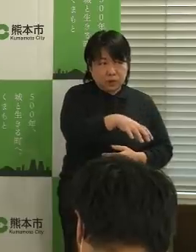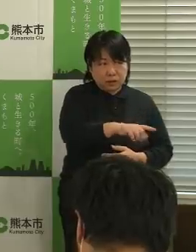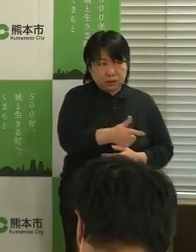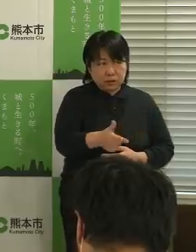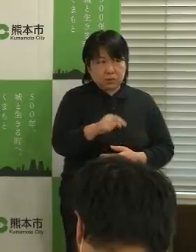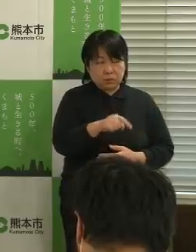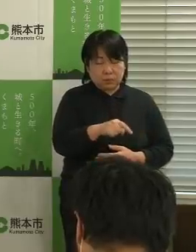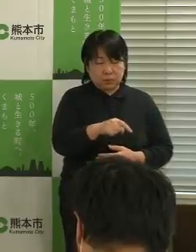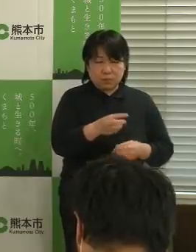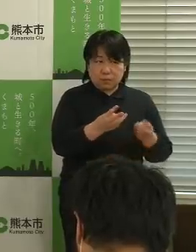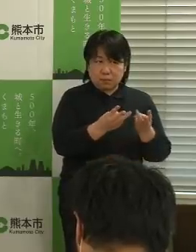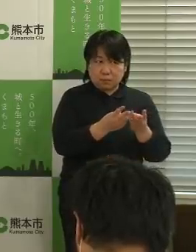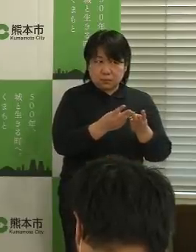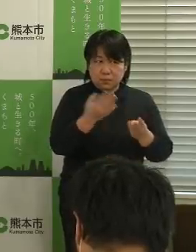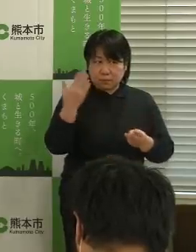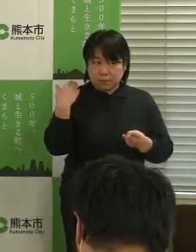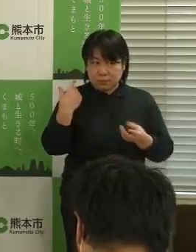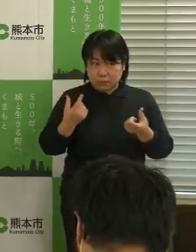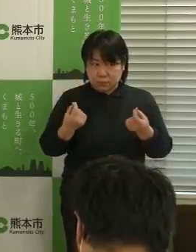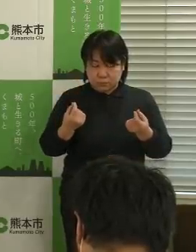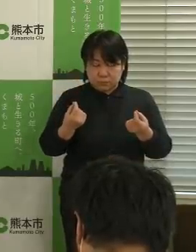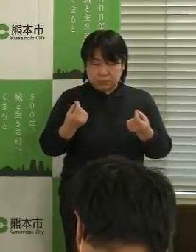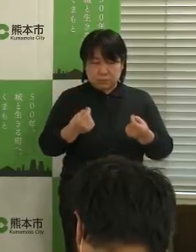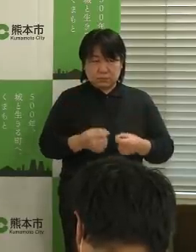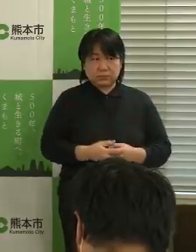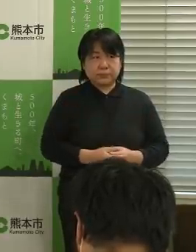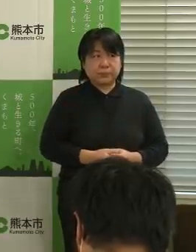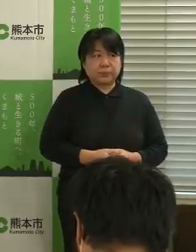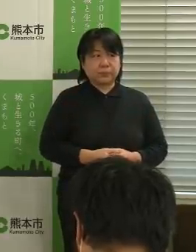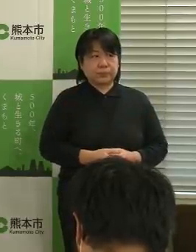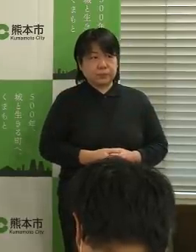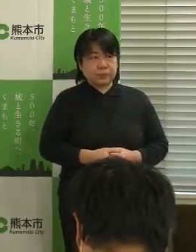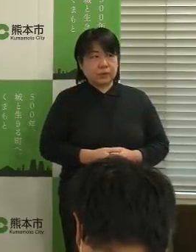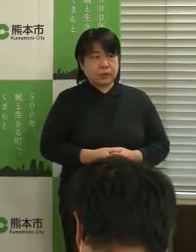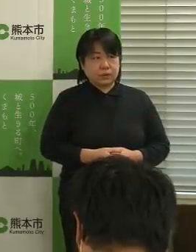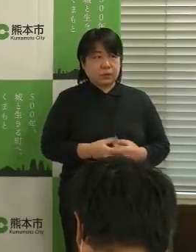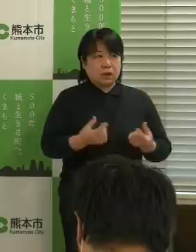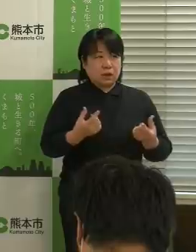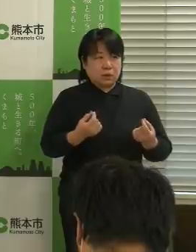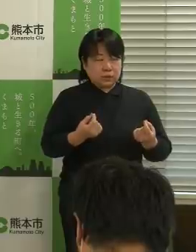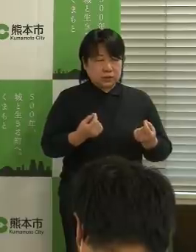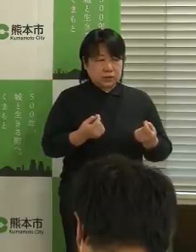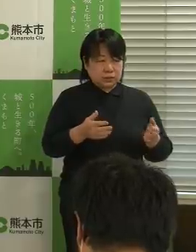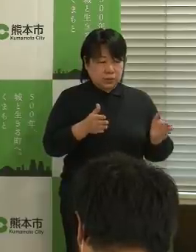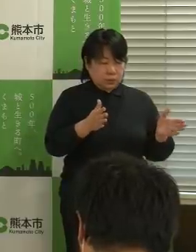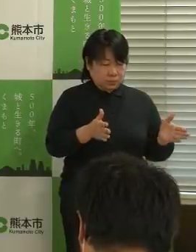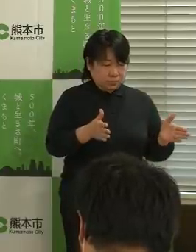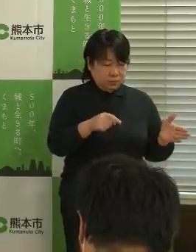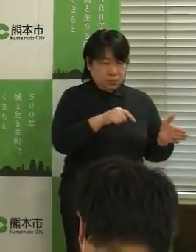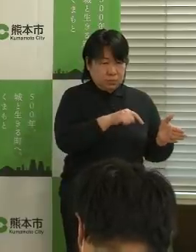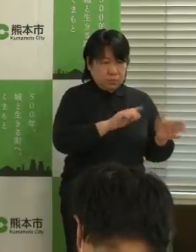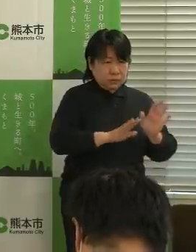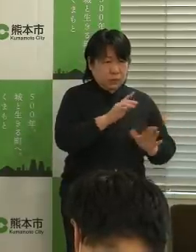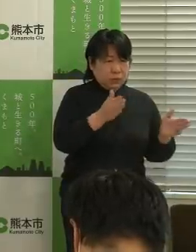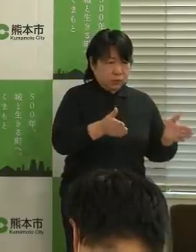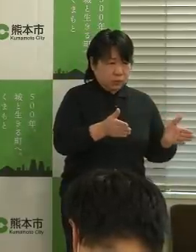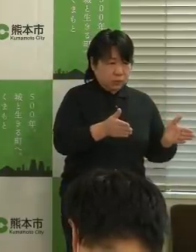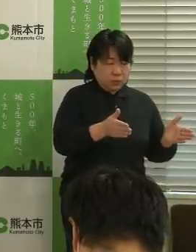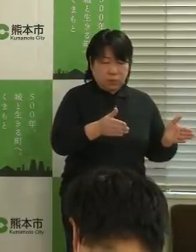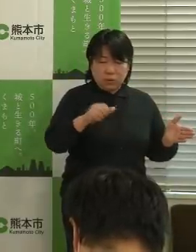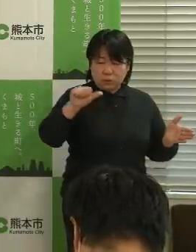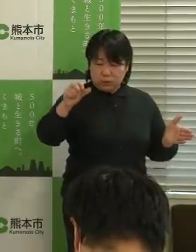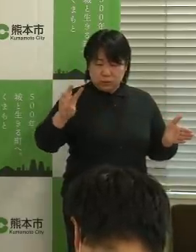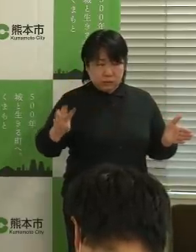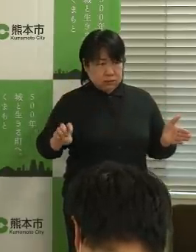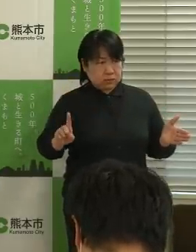保育園等は、はい、数は前回の発表と 同じです、はい、だからもう同じ規模のことをこのままの状態が5月